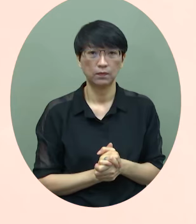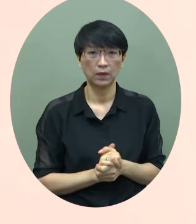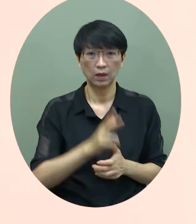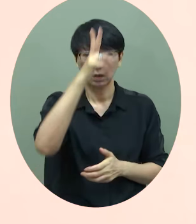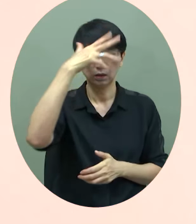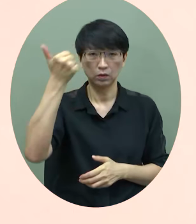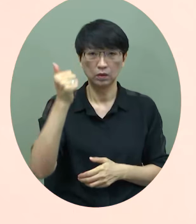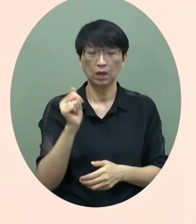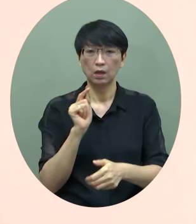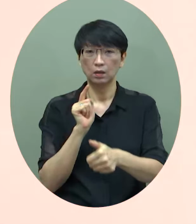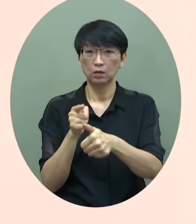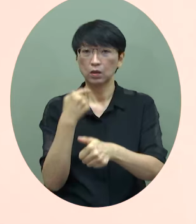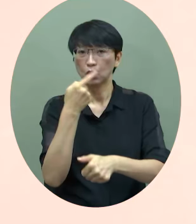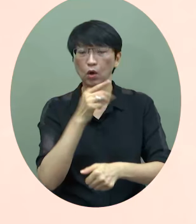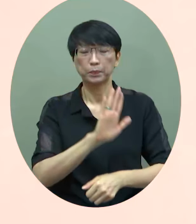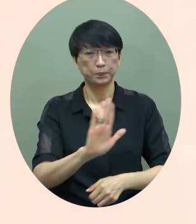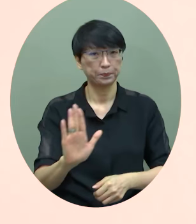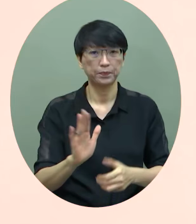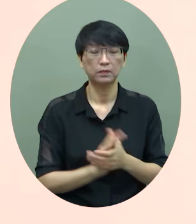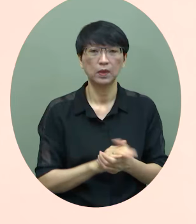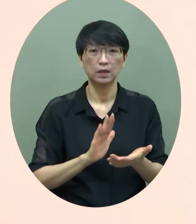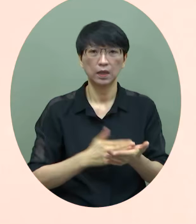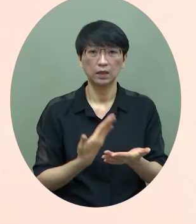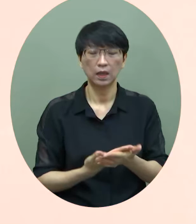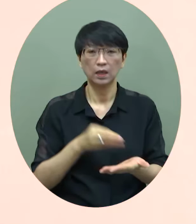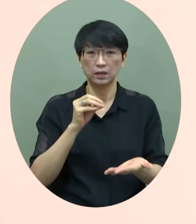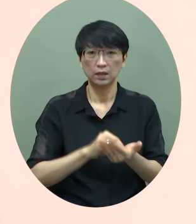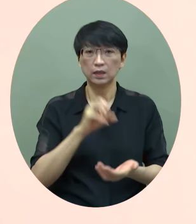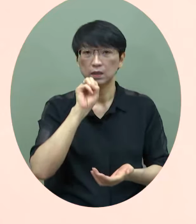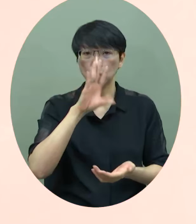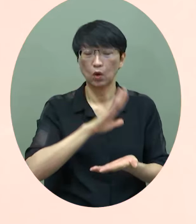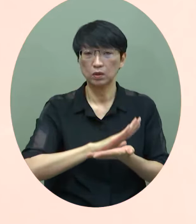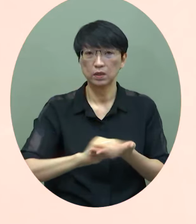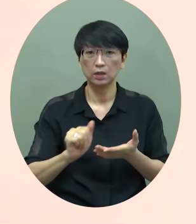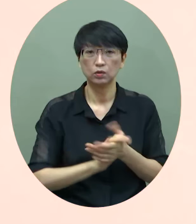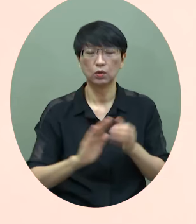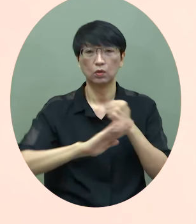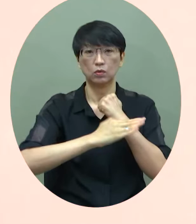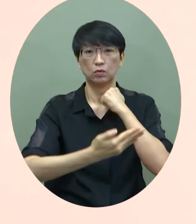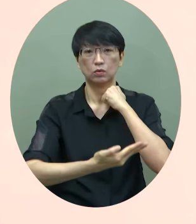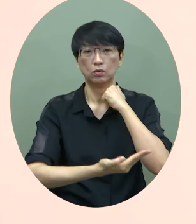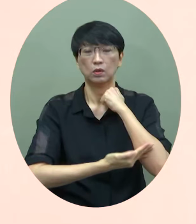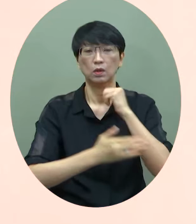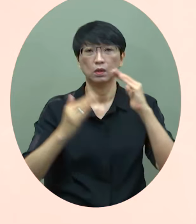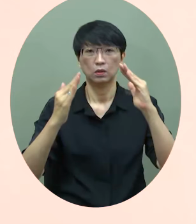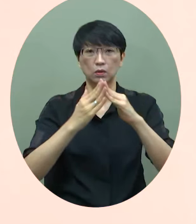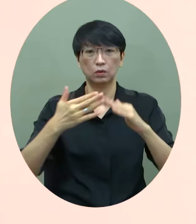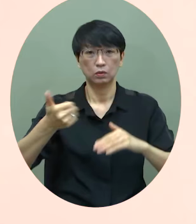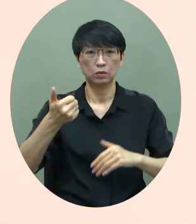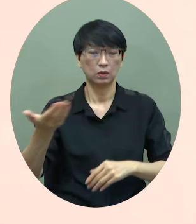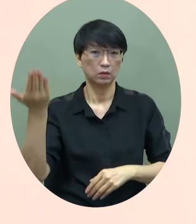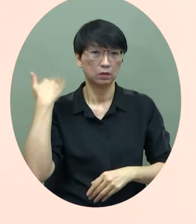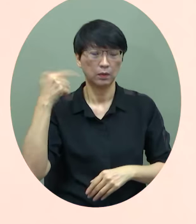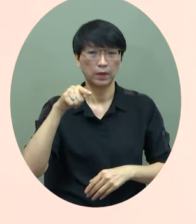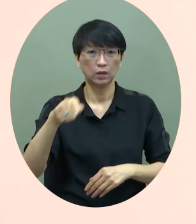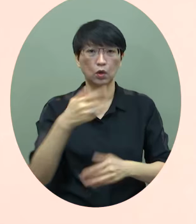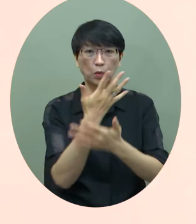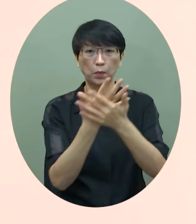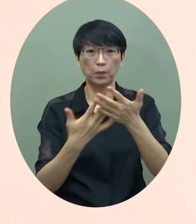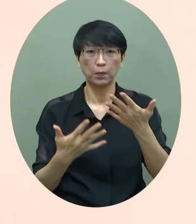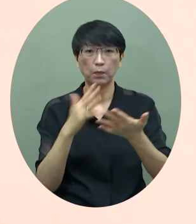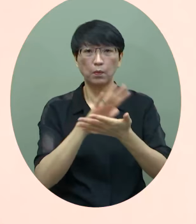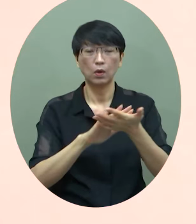長官不會評論但我必須要指出亦都是等於律政司司長應該昨天在他的網誌也